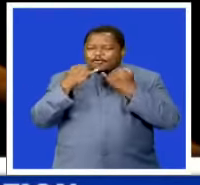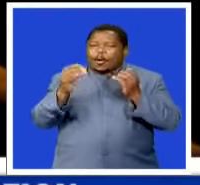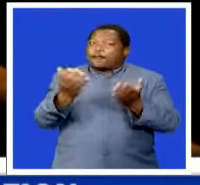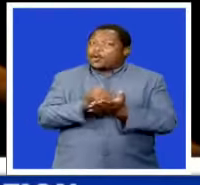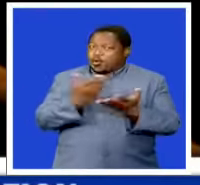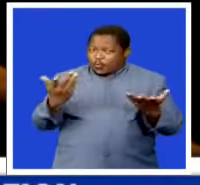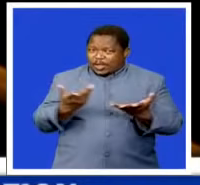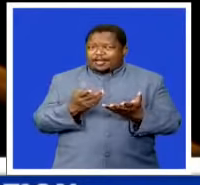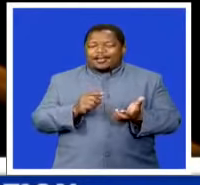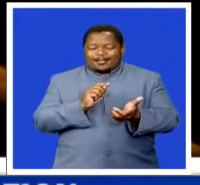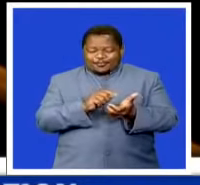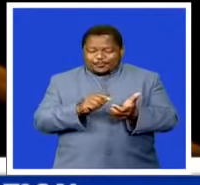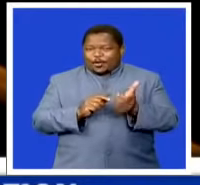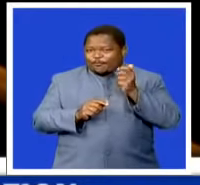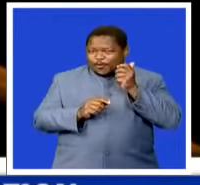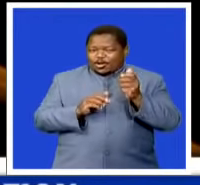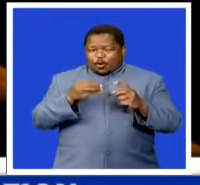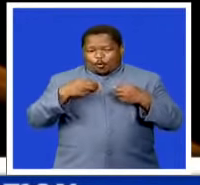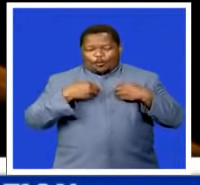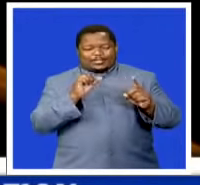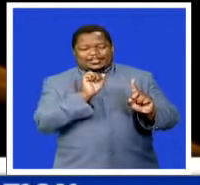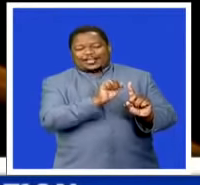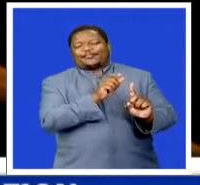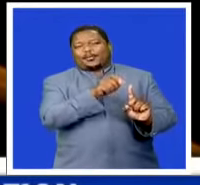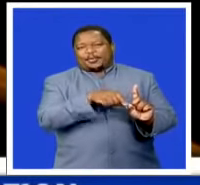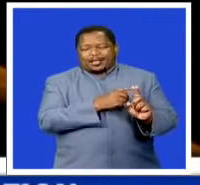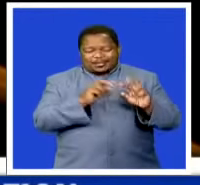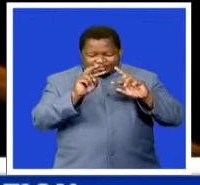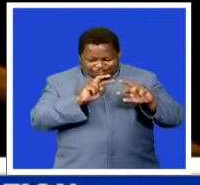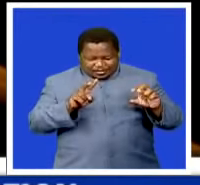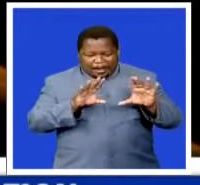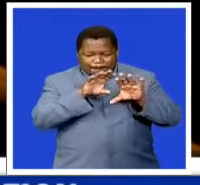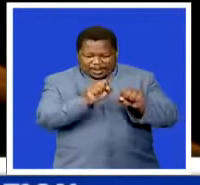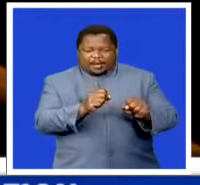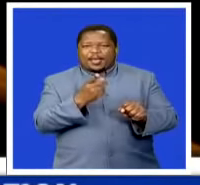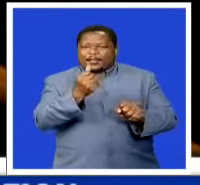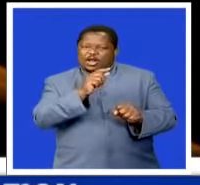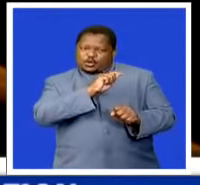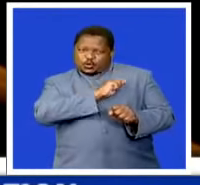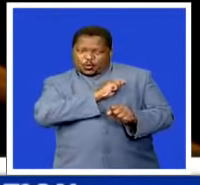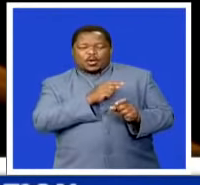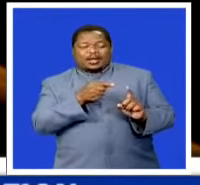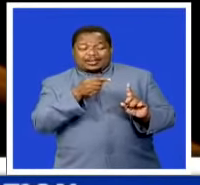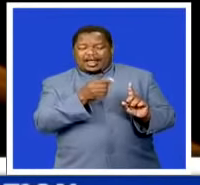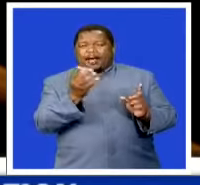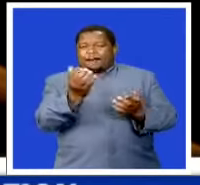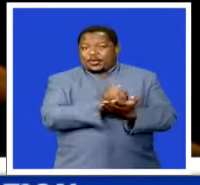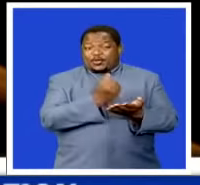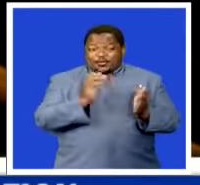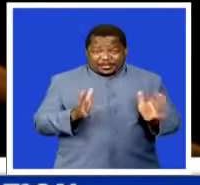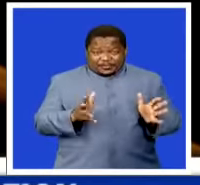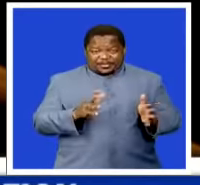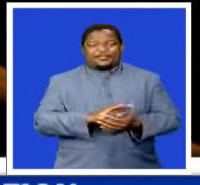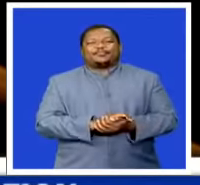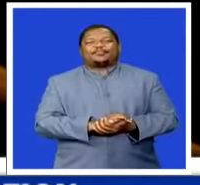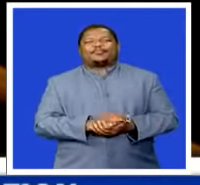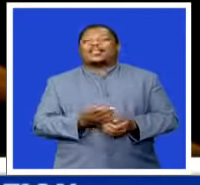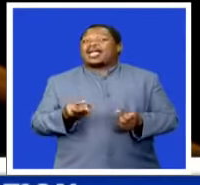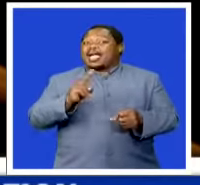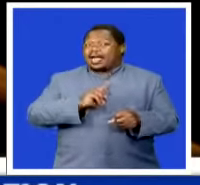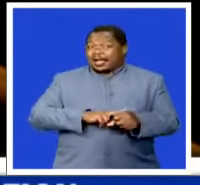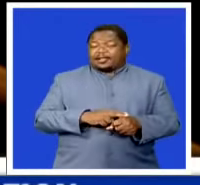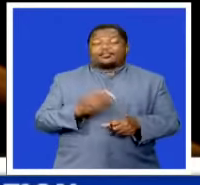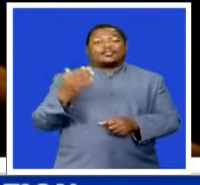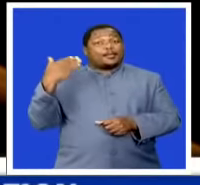Umbuso uvete netinsolo tekuthi mnisi nakata uboshwa egede nengwenya watholakala nemali leningi